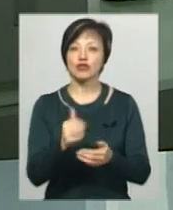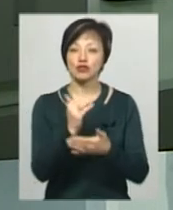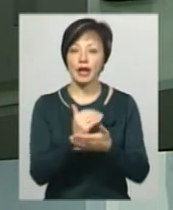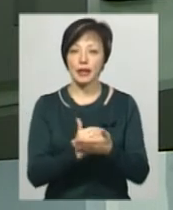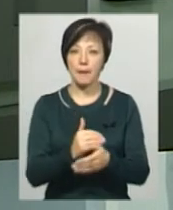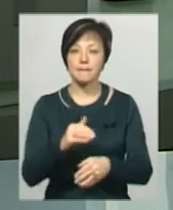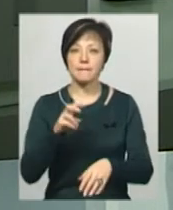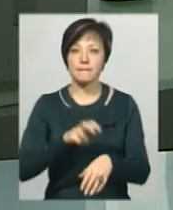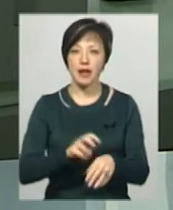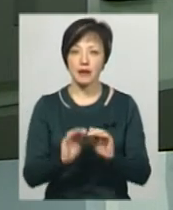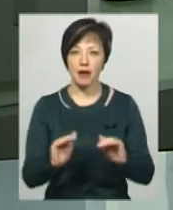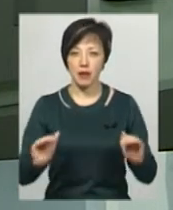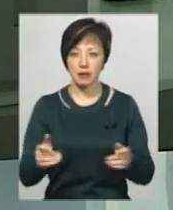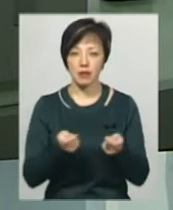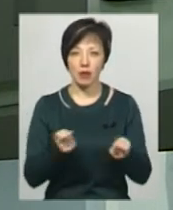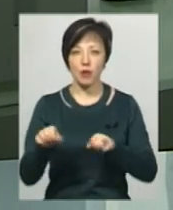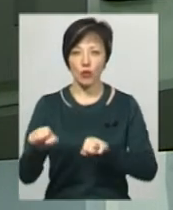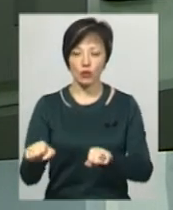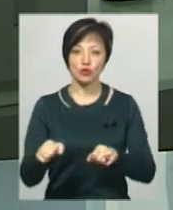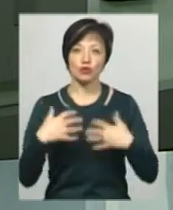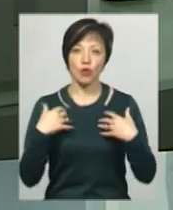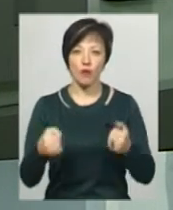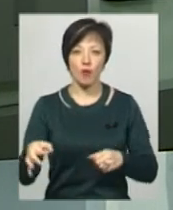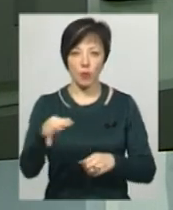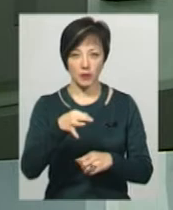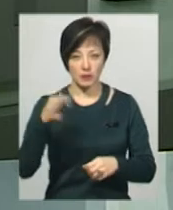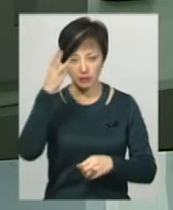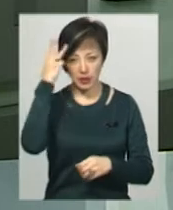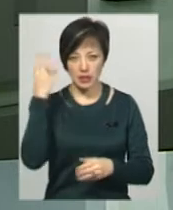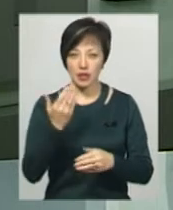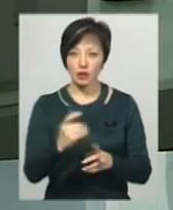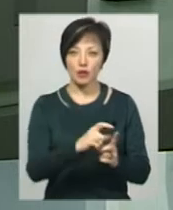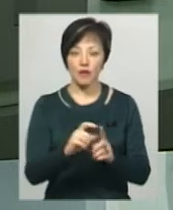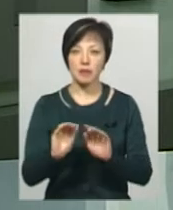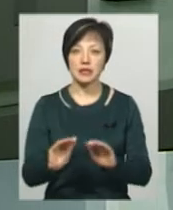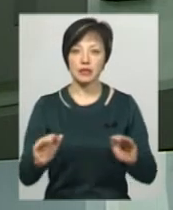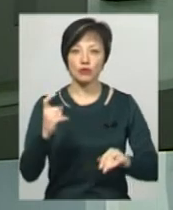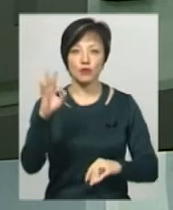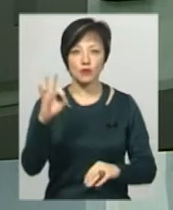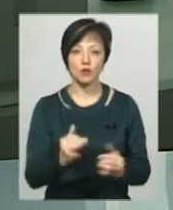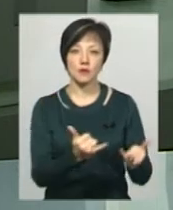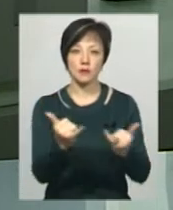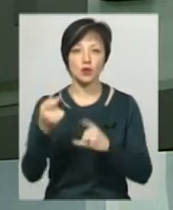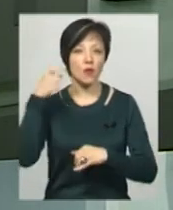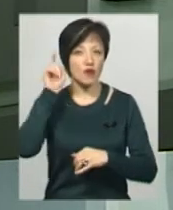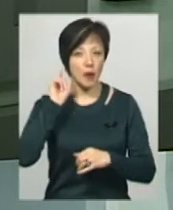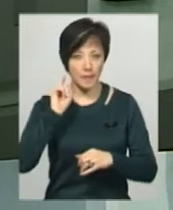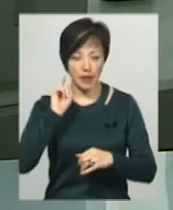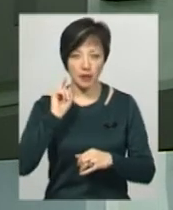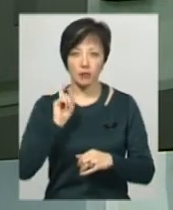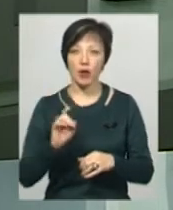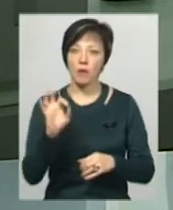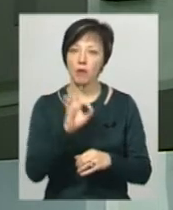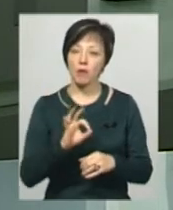Департаменту охорони здоров'я Хмельницької облдержадміністрації Лариса Добровольська. За її словами, діти 100% забезпечені слуховими апаратами,